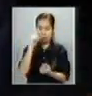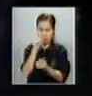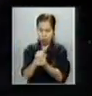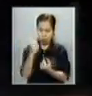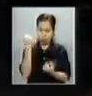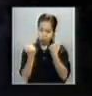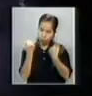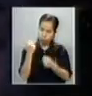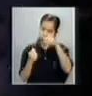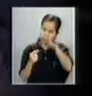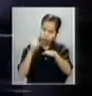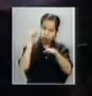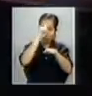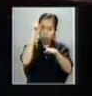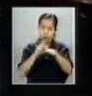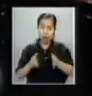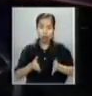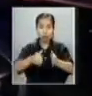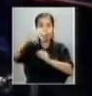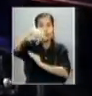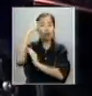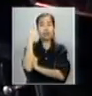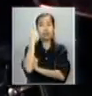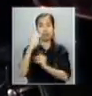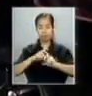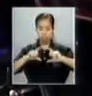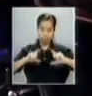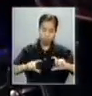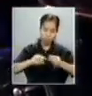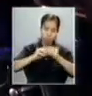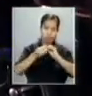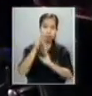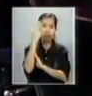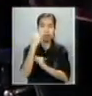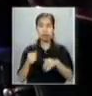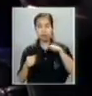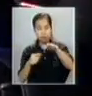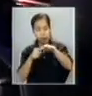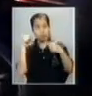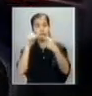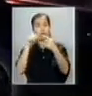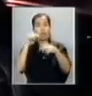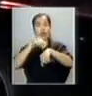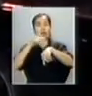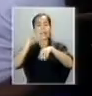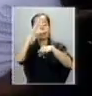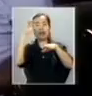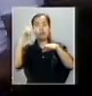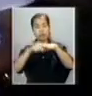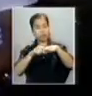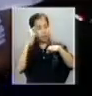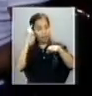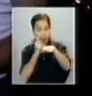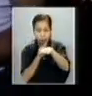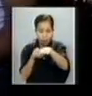งต้องสงสัยบนถนนพหลโยธินไม่มีป้ายทะเบียนหลังและในเวลาของการประกาศเคอร์ฟิวรถคันนี้จึงถูกติดตามเพื่